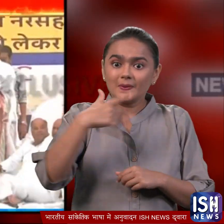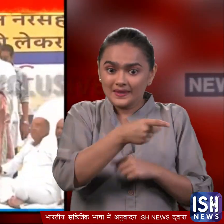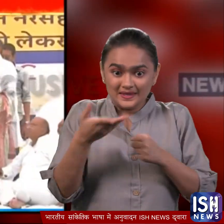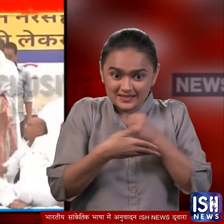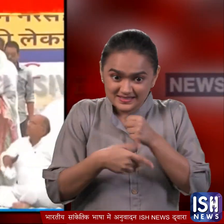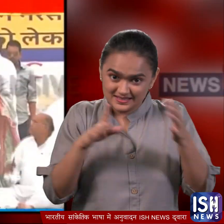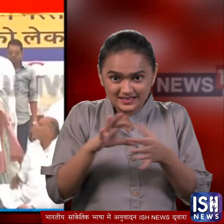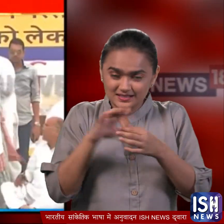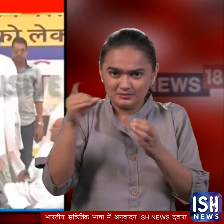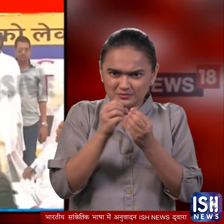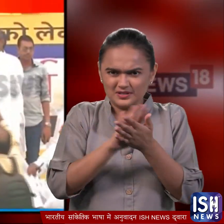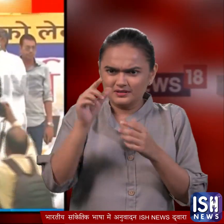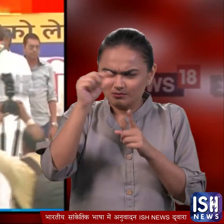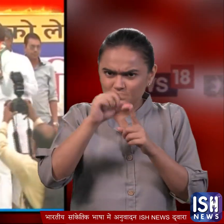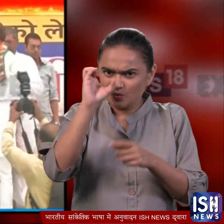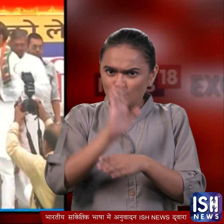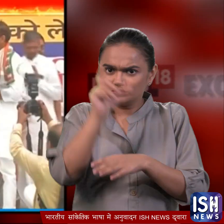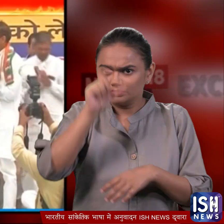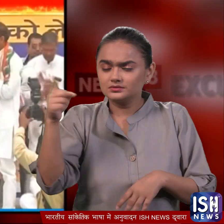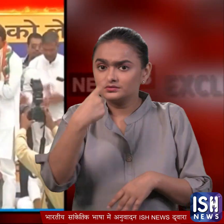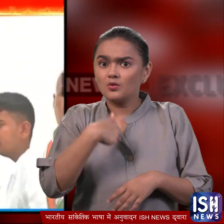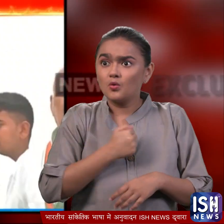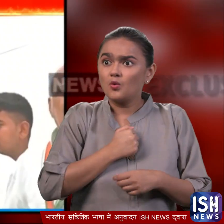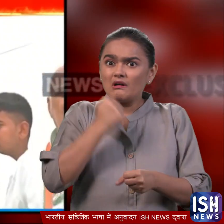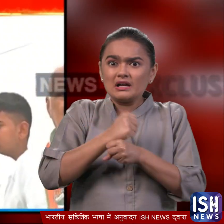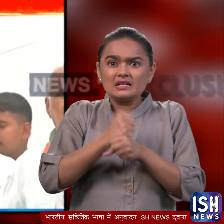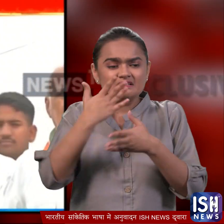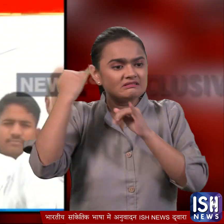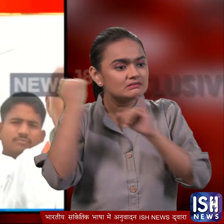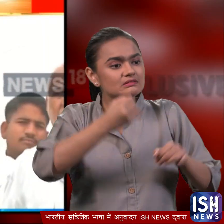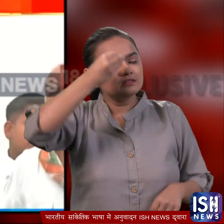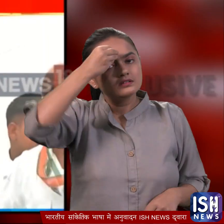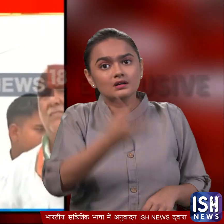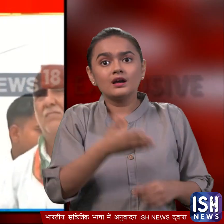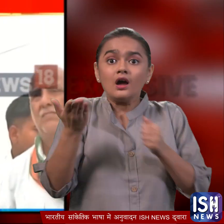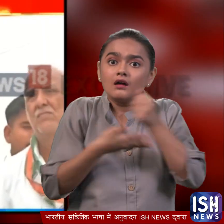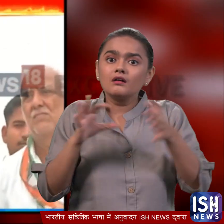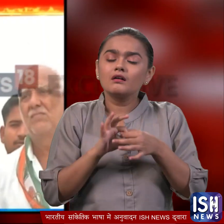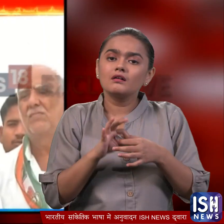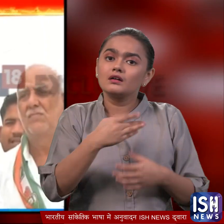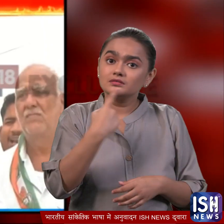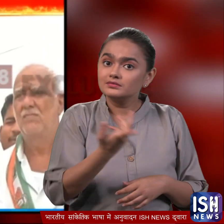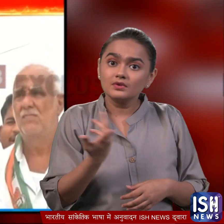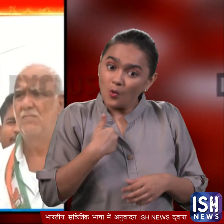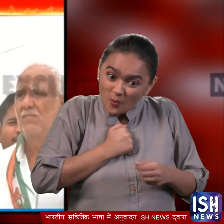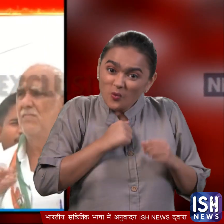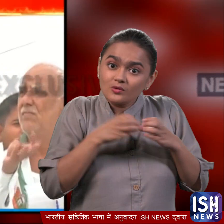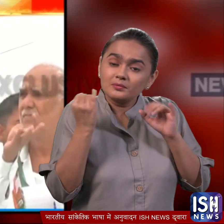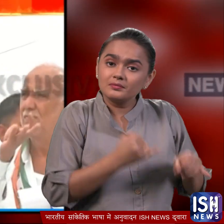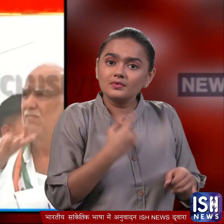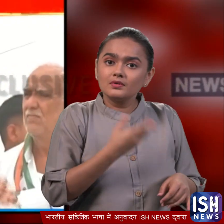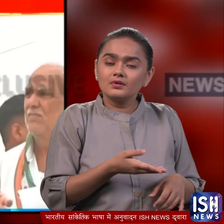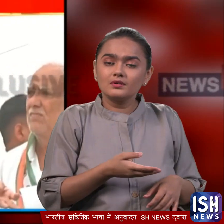किसानों के लिए निकाले गए इस मार्च से पहले भरतपुर के कांग्रेस विधायक ने अपनी ही सरकार को जमकर कोसा, वो भी किसानों के मुद्दे पर।